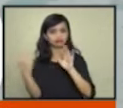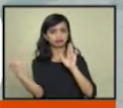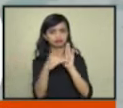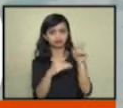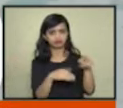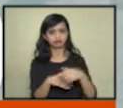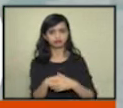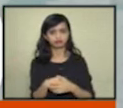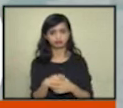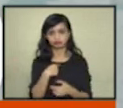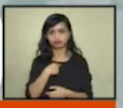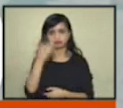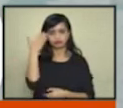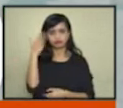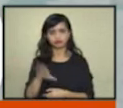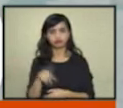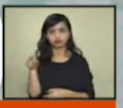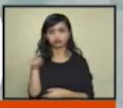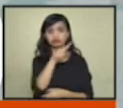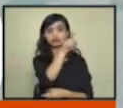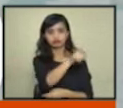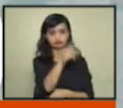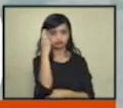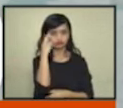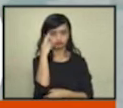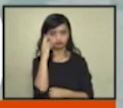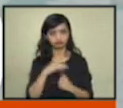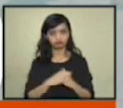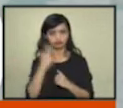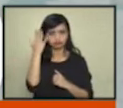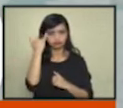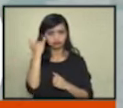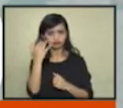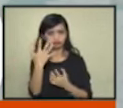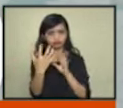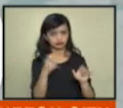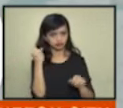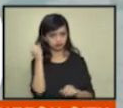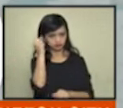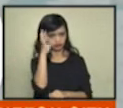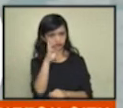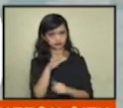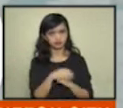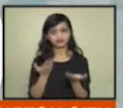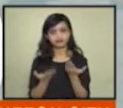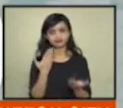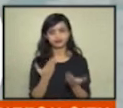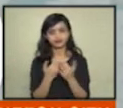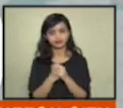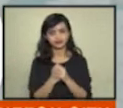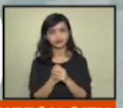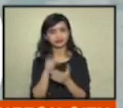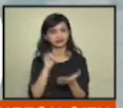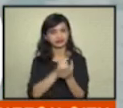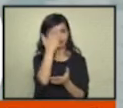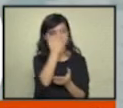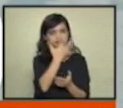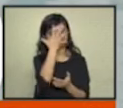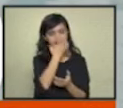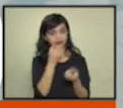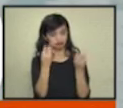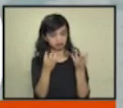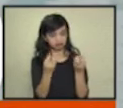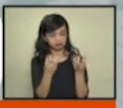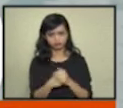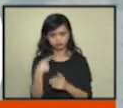sa'yo? Hindi ko rin alam. Itanong niyo kay Romy kung bakit sila'y nagagalit sa akin. Sir, siguro kaya sila galit sa'yo dahil mas marami